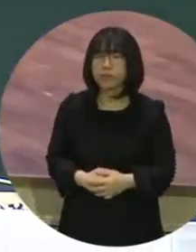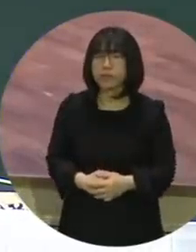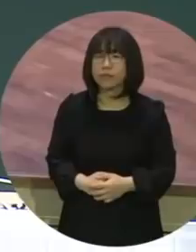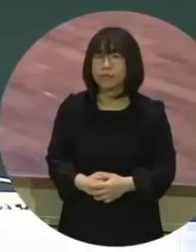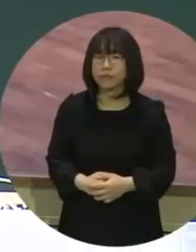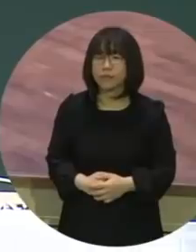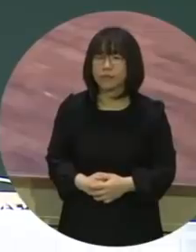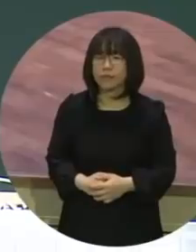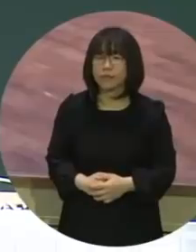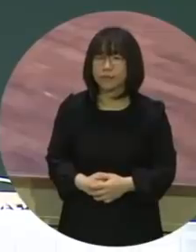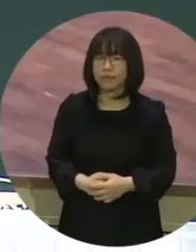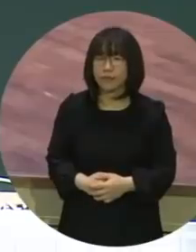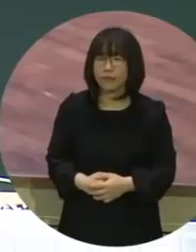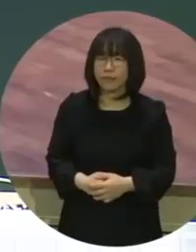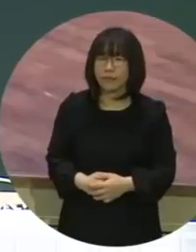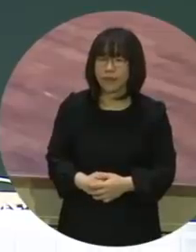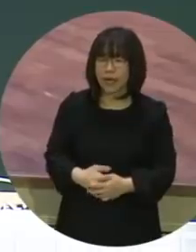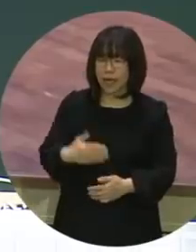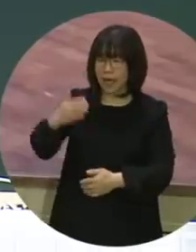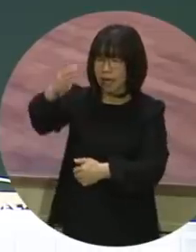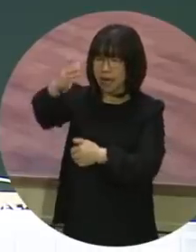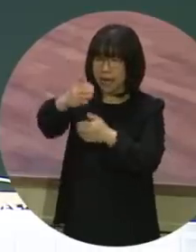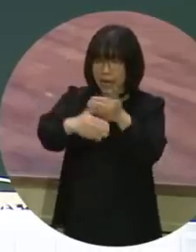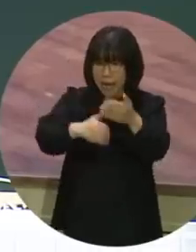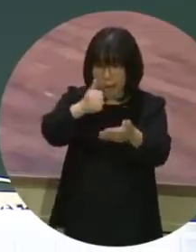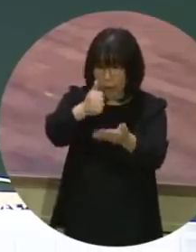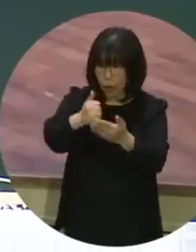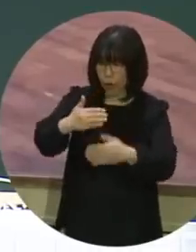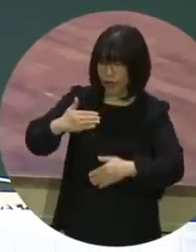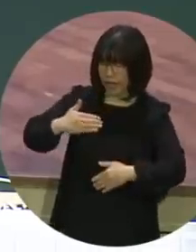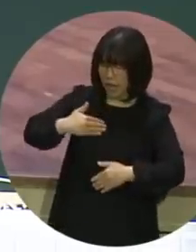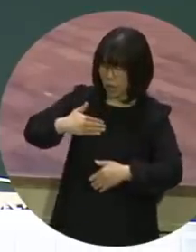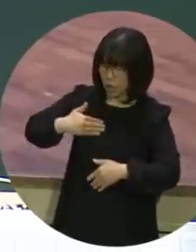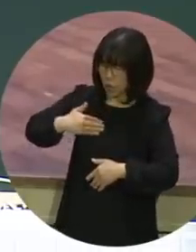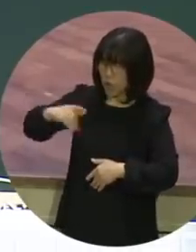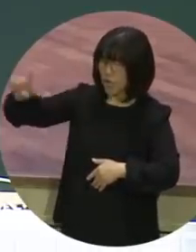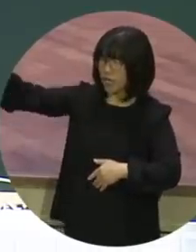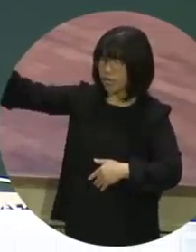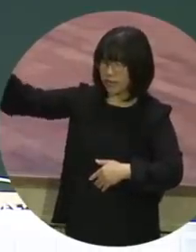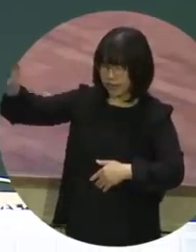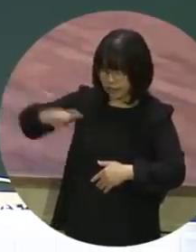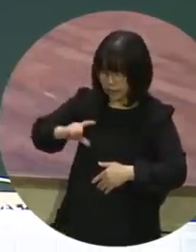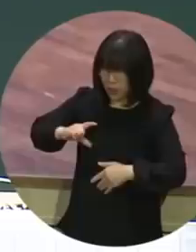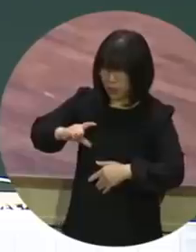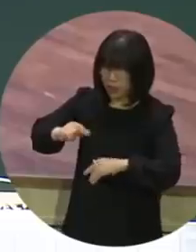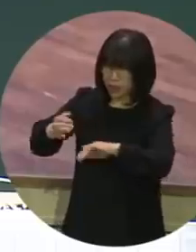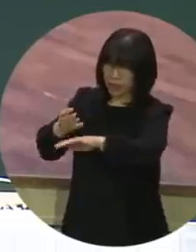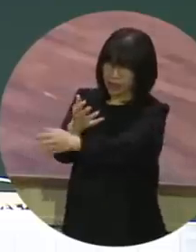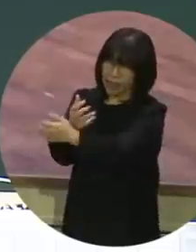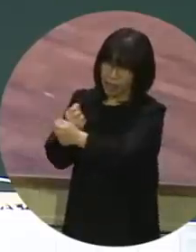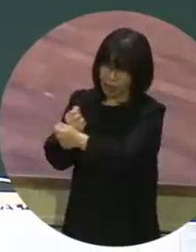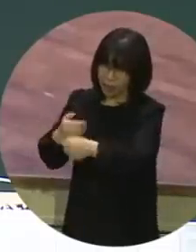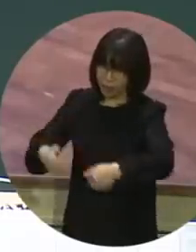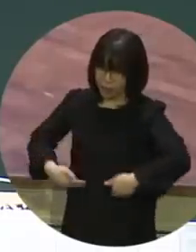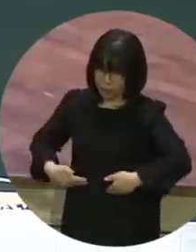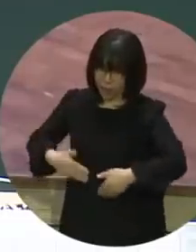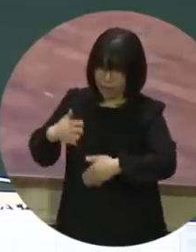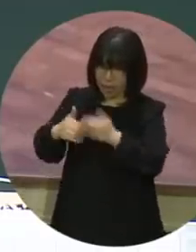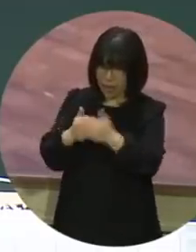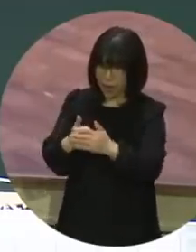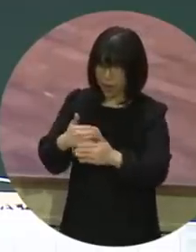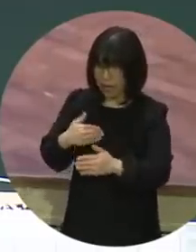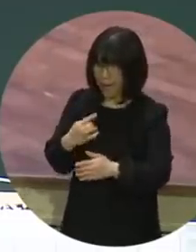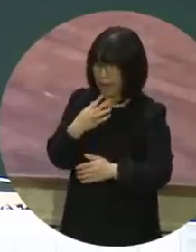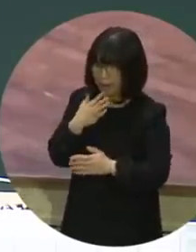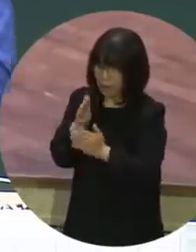말씀드렸습니다. 하나님께 나와의 이면 계약, 하나님께 기도가 다 이거에 돼야 돼요. 하나님과 나만이